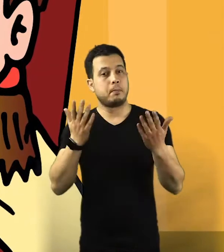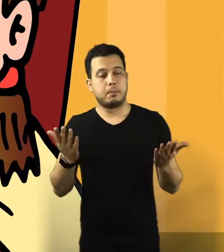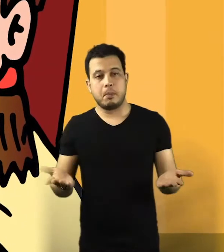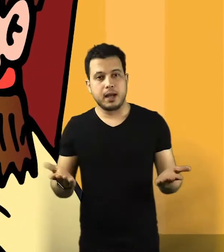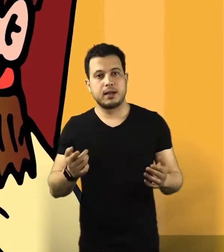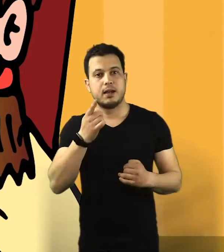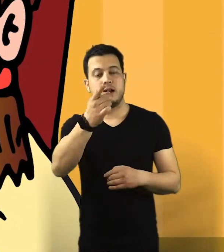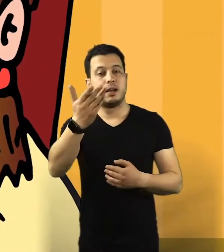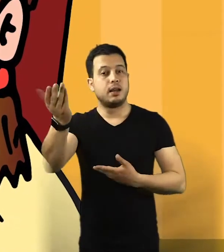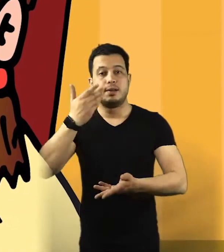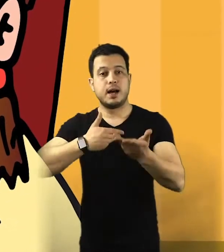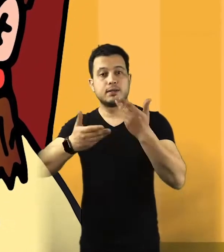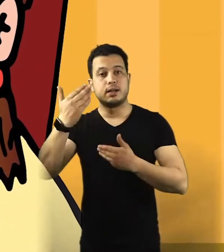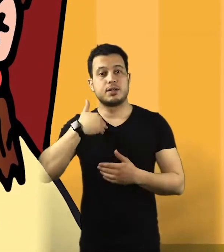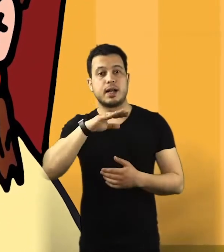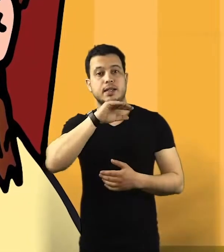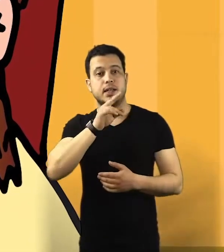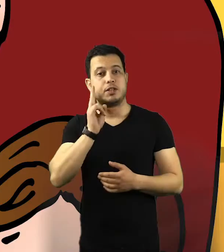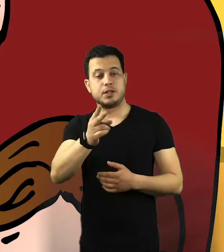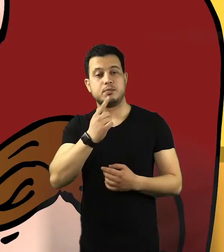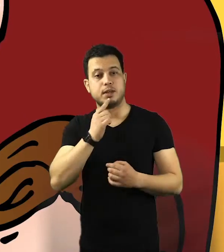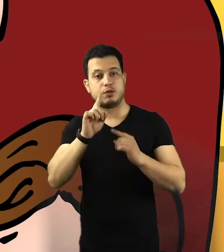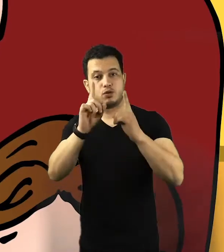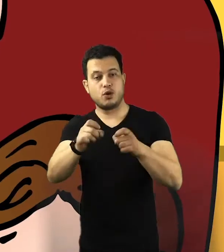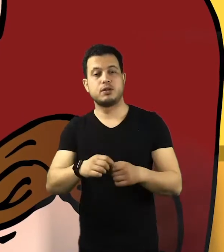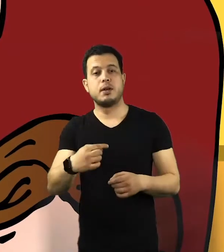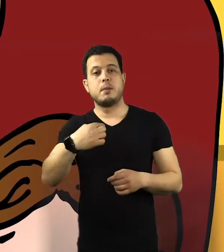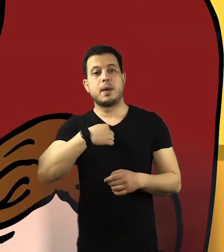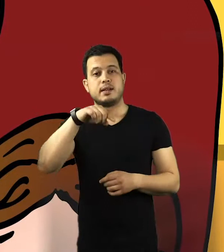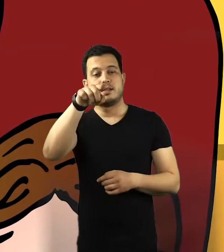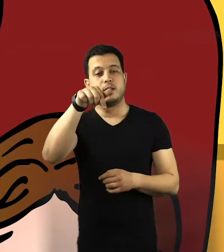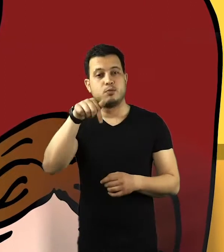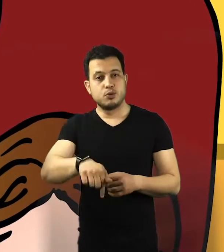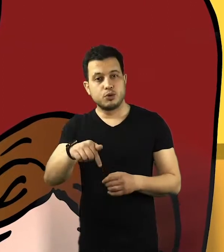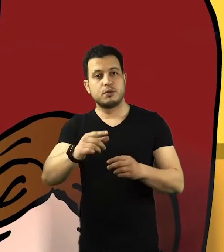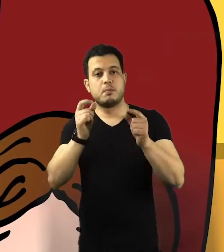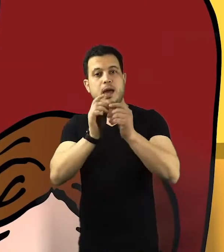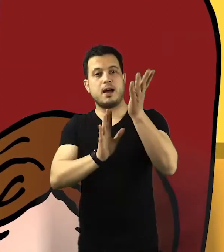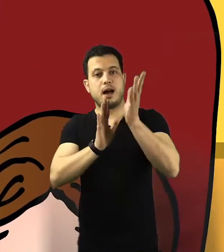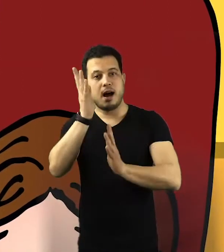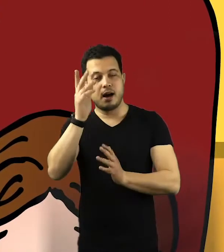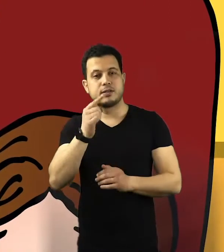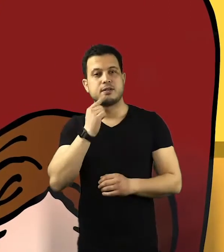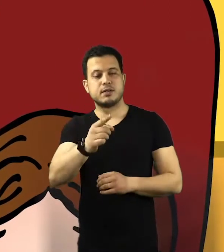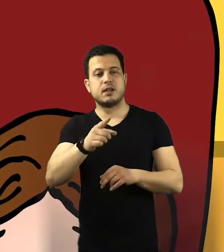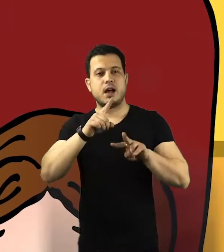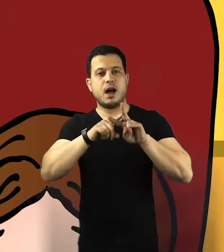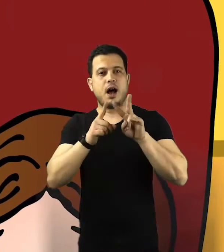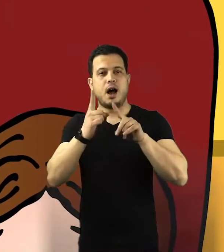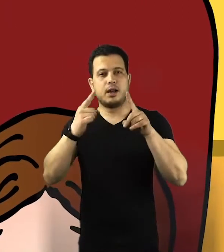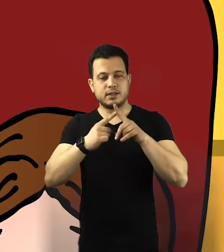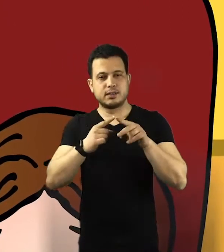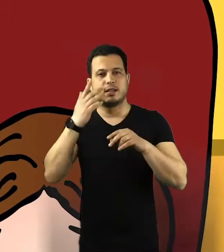ne anlatacaksın dedeciğim? Size bugün Bey Ağaç'taki Anıt Karaçam Ormanı'nın